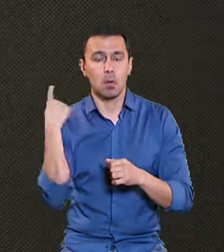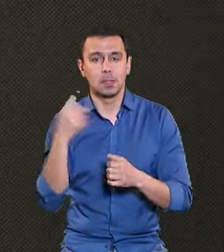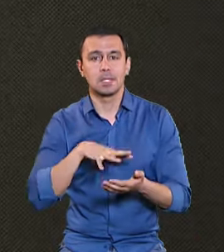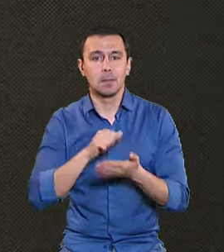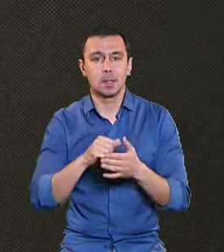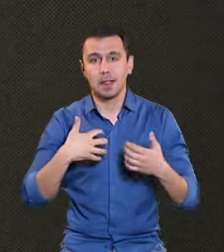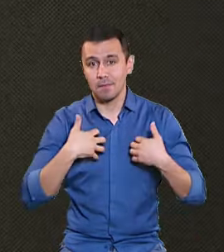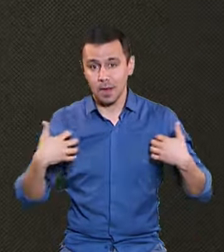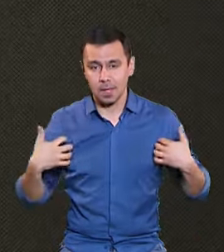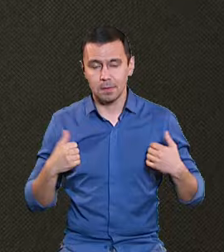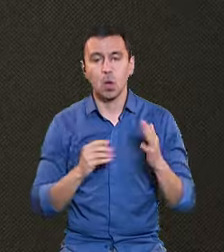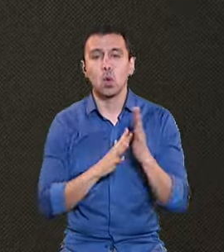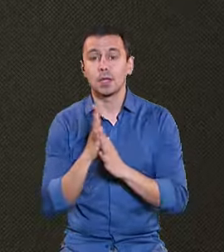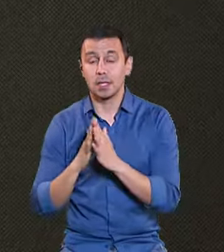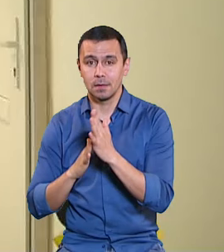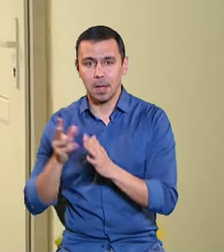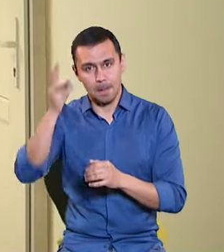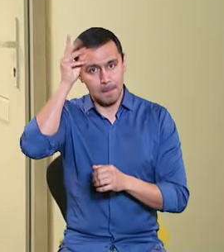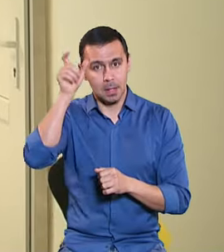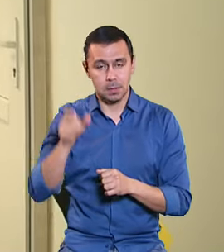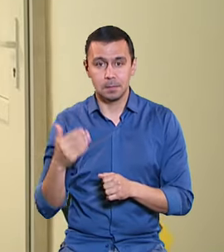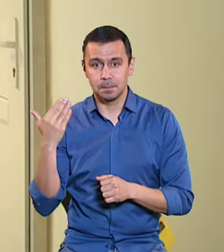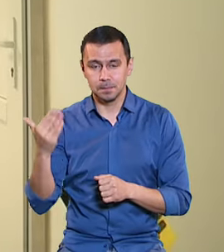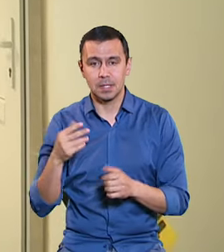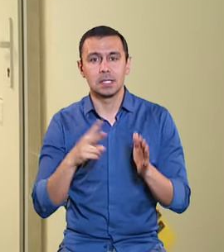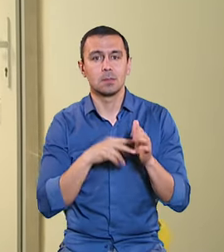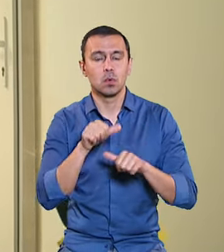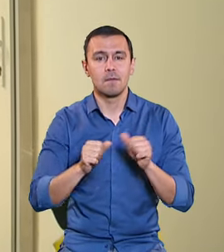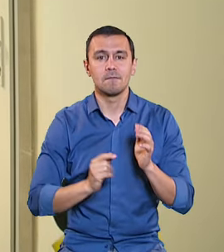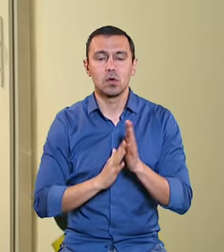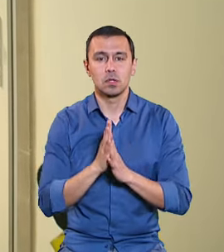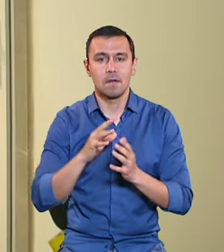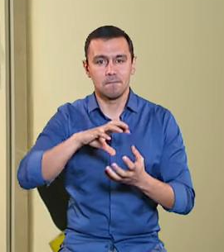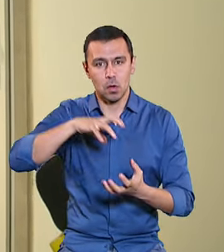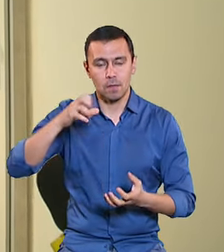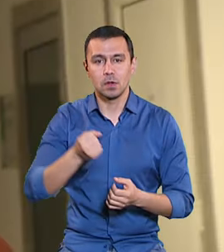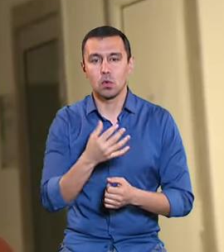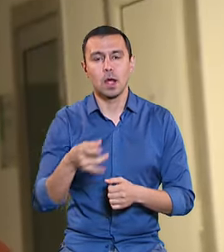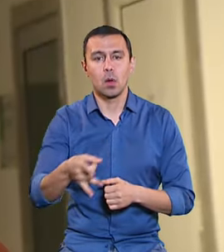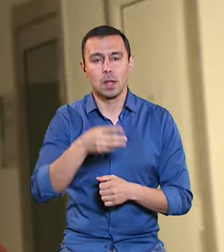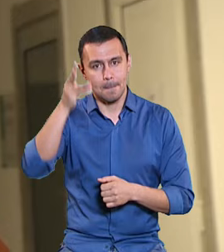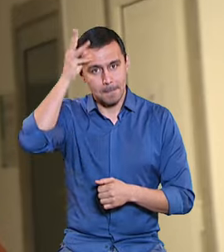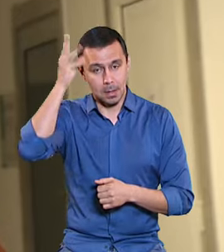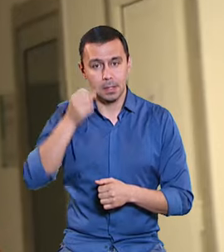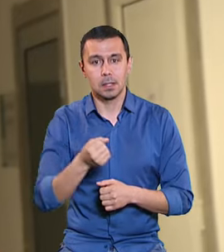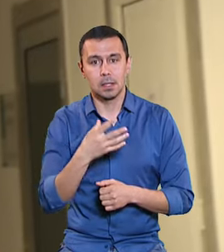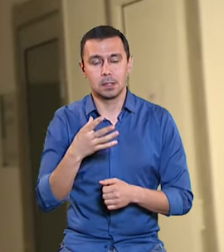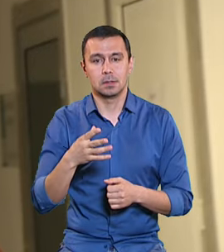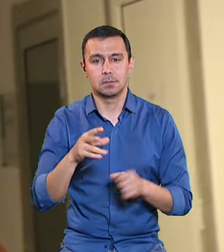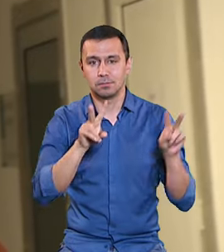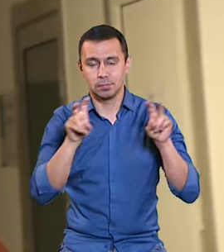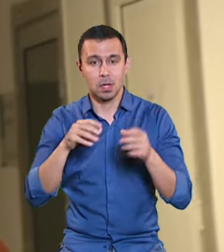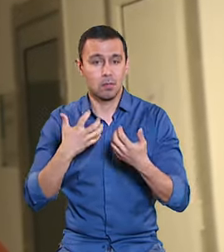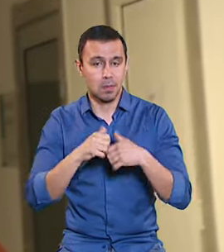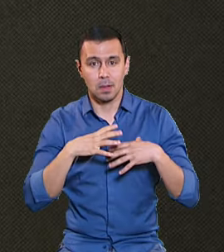і тваринництвом, і рослинництвом. Хмельничанин Віталій Мартинюк 7 років вирощує виноград у кількох районах Хмельниччини. Кількість сортів, каже, не рахував,